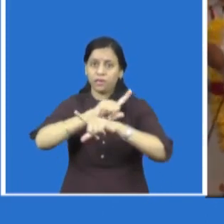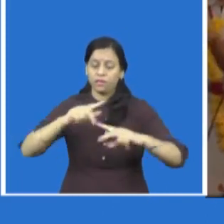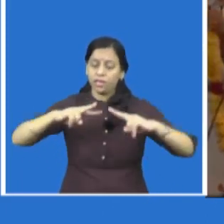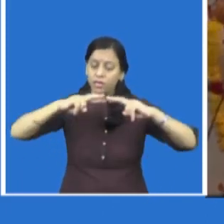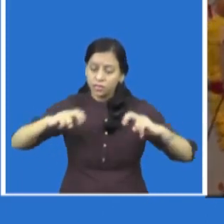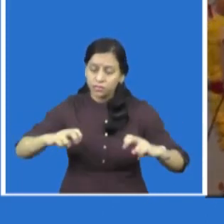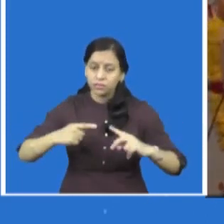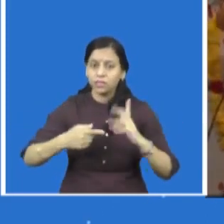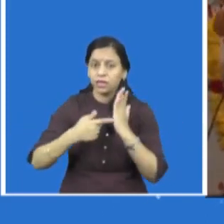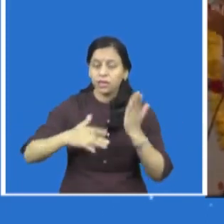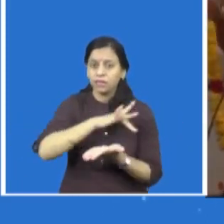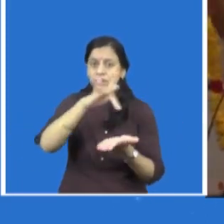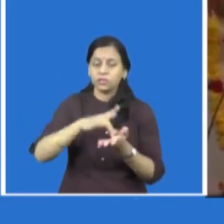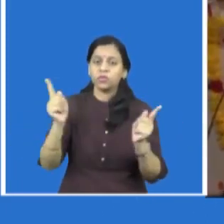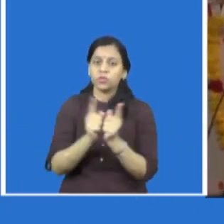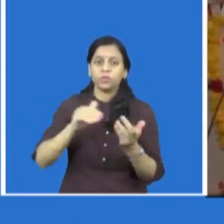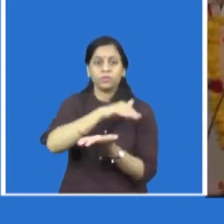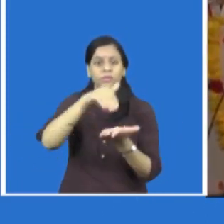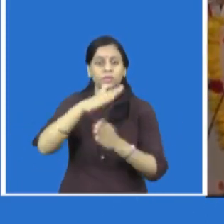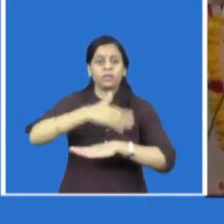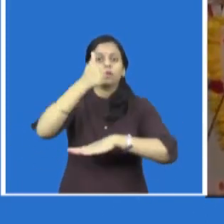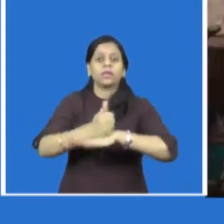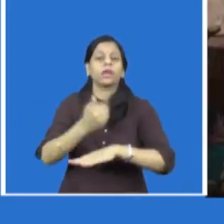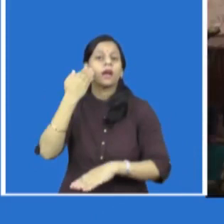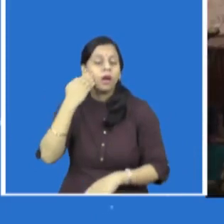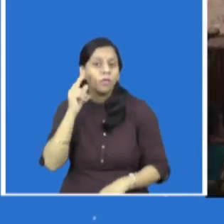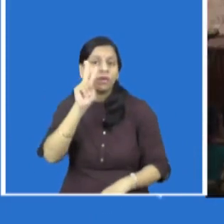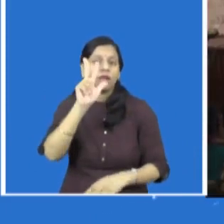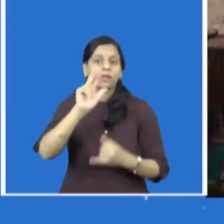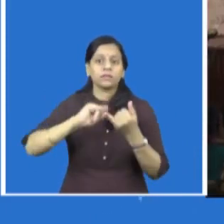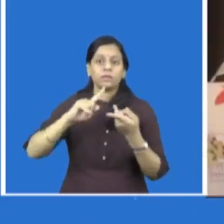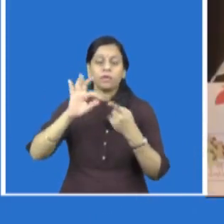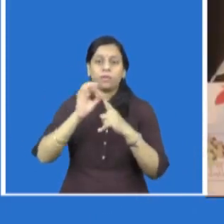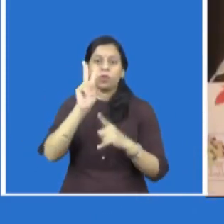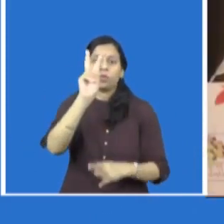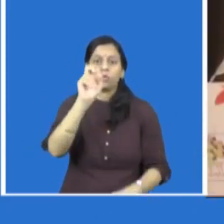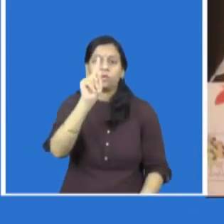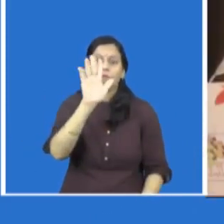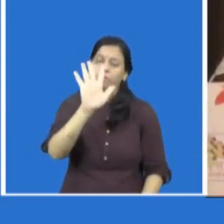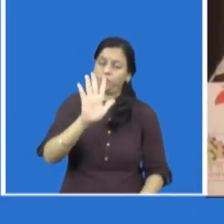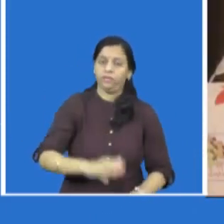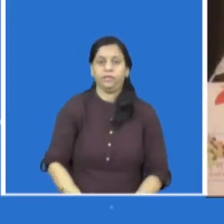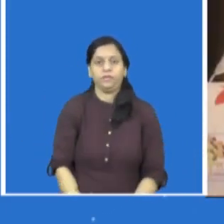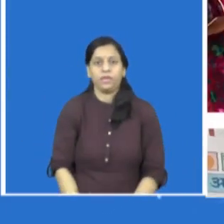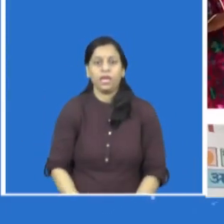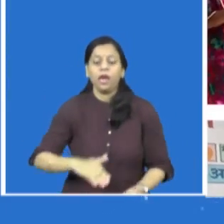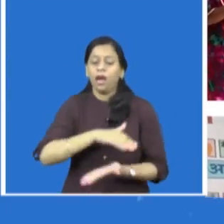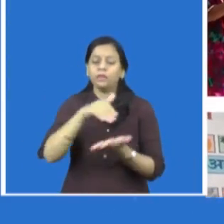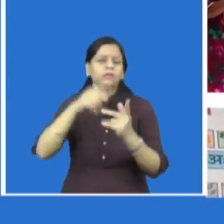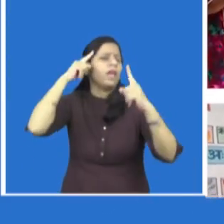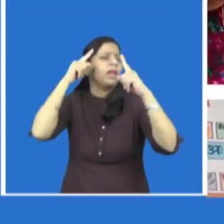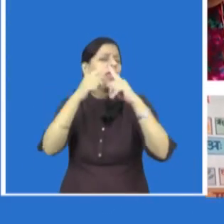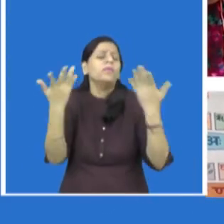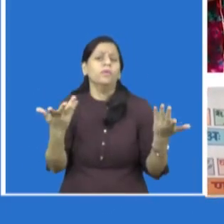को भारतीय सांकेतिक भाषा अनुसंधान एवं प्रशिक्षण केंद्र ISL-RTC की स्थापना की। ISL-RTC